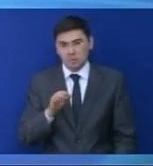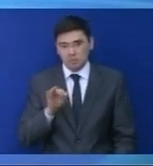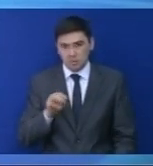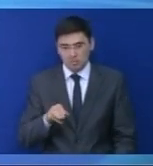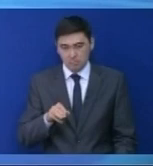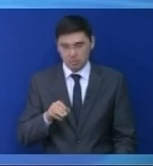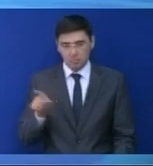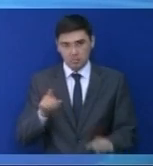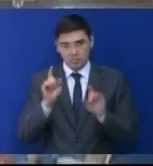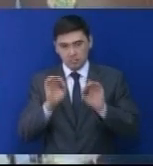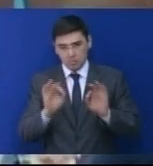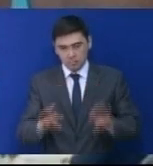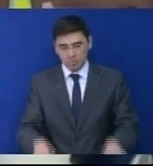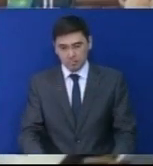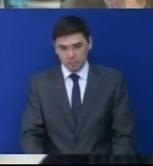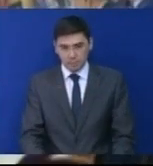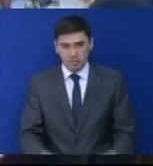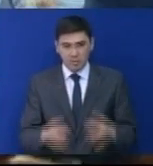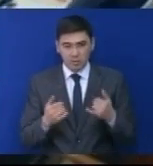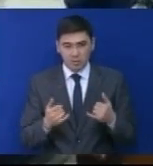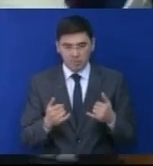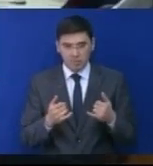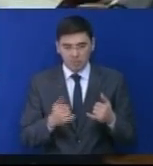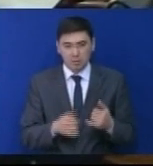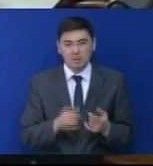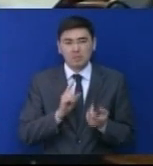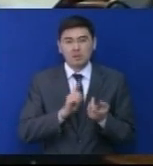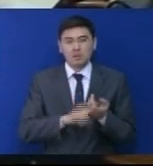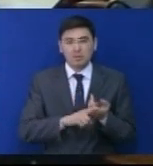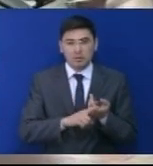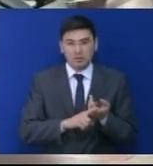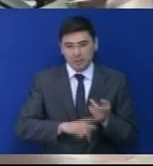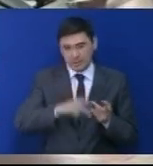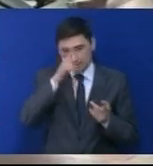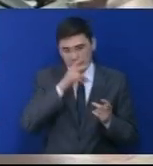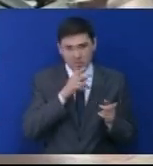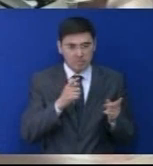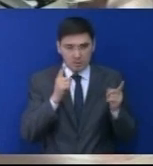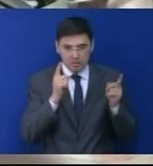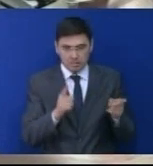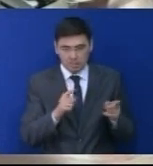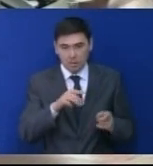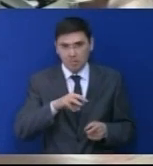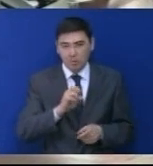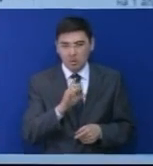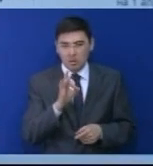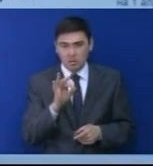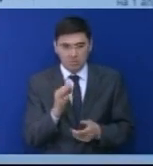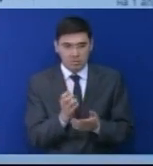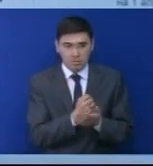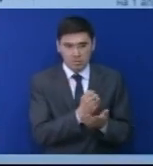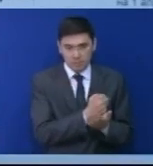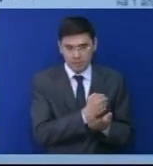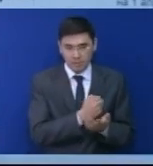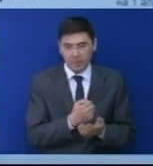баяндайды. Бүгін 1.90-дағы макроэкономикалық көрсеткіштер сараланды. Қарап отсақ көрсеткіштер көп көрім. Жалпы ішкі